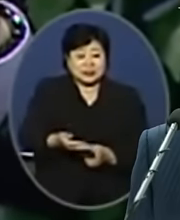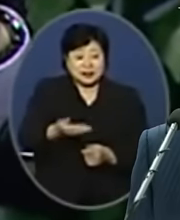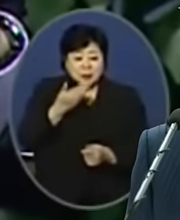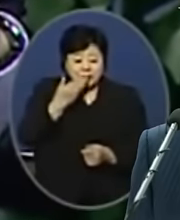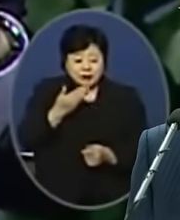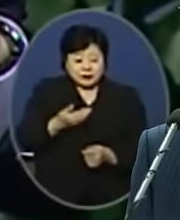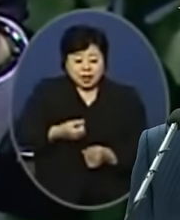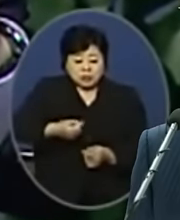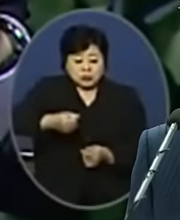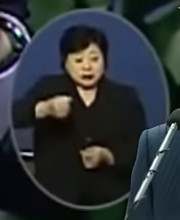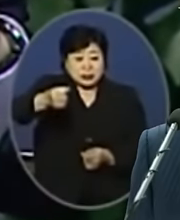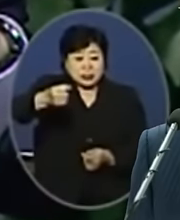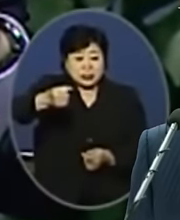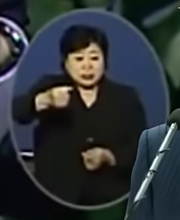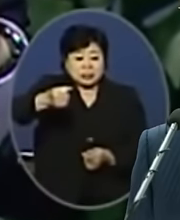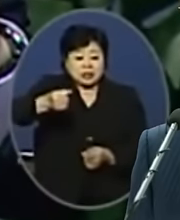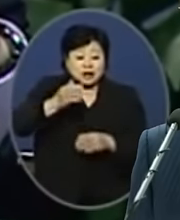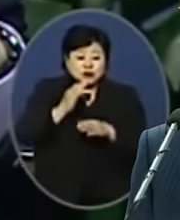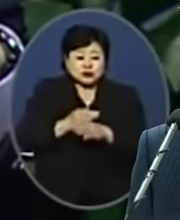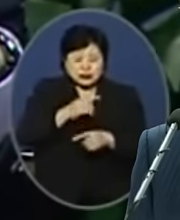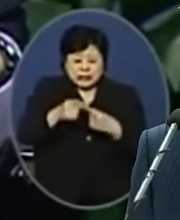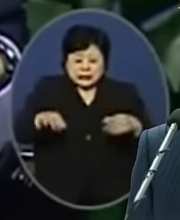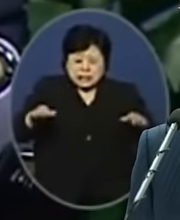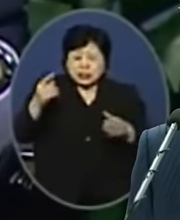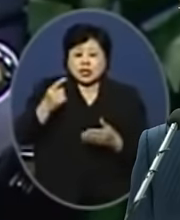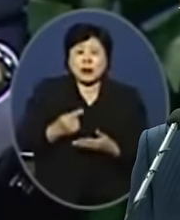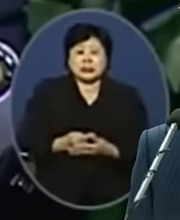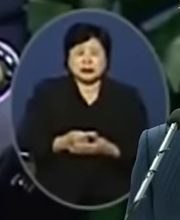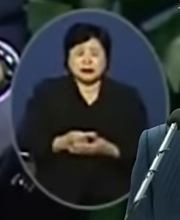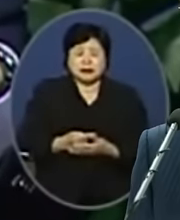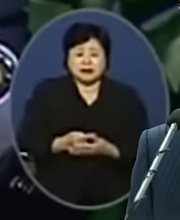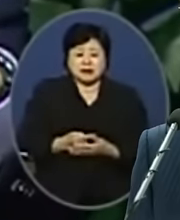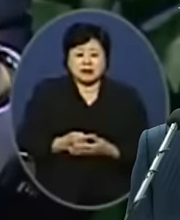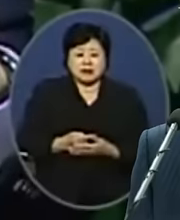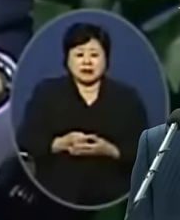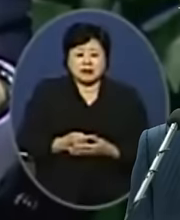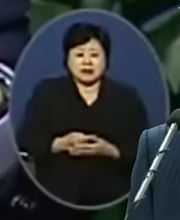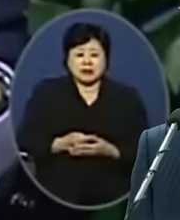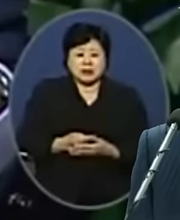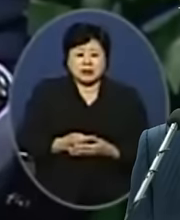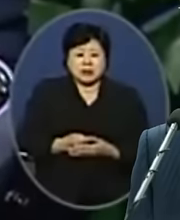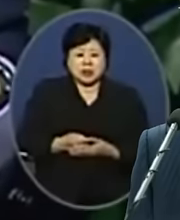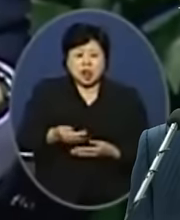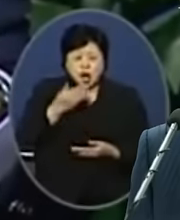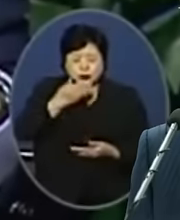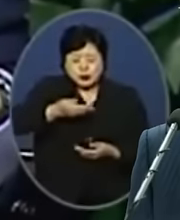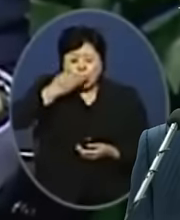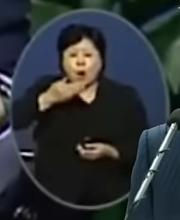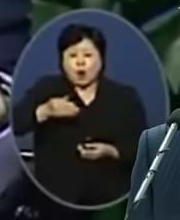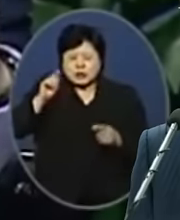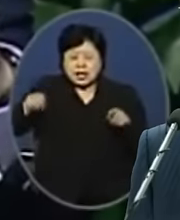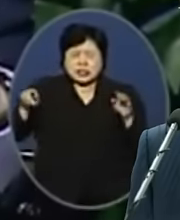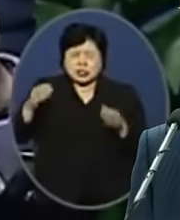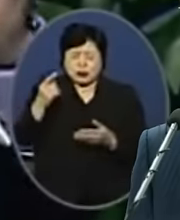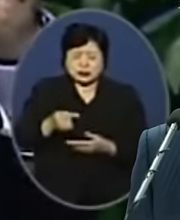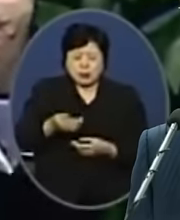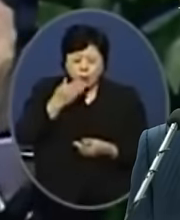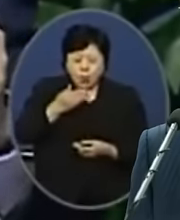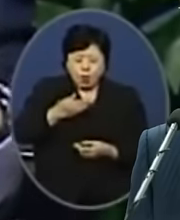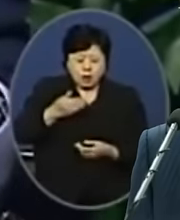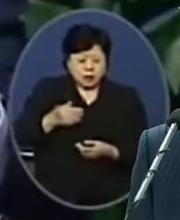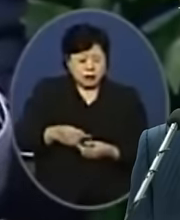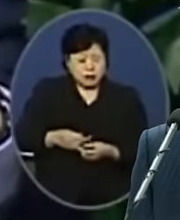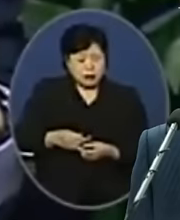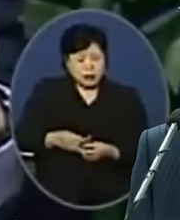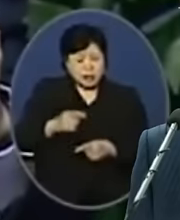식사상에 가져왔는데 아니 새들이 날라와가지고서 자꾸 음식을 찍어서 먹고 음식을